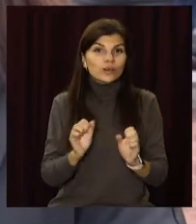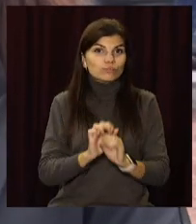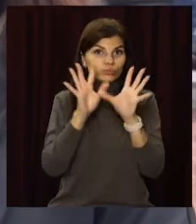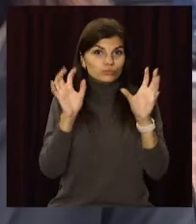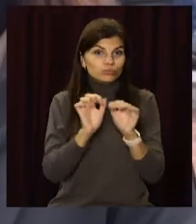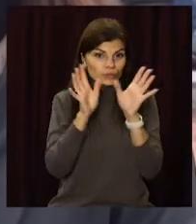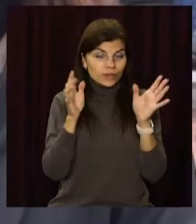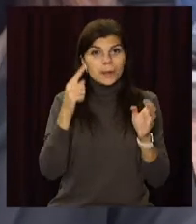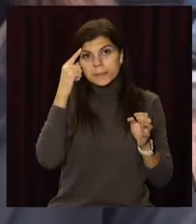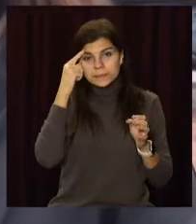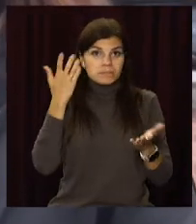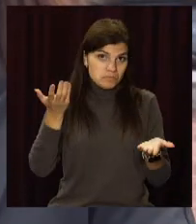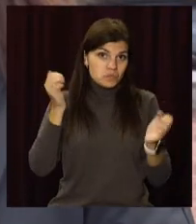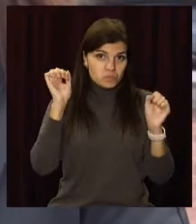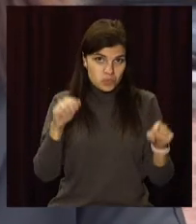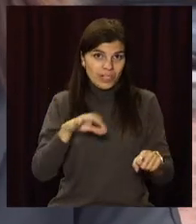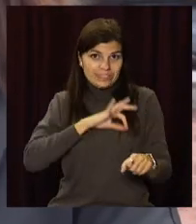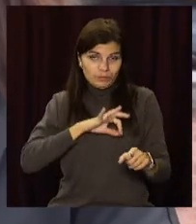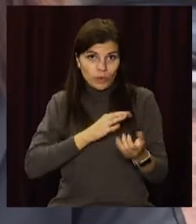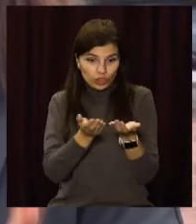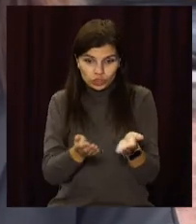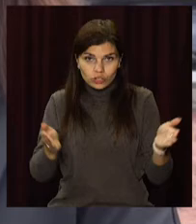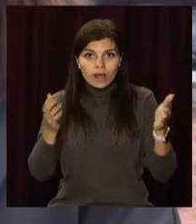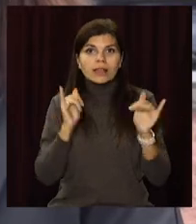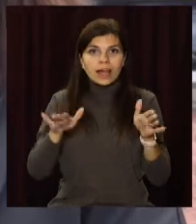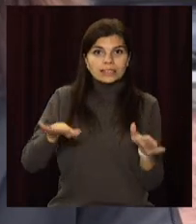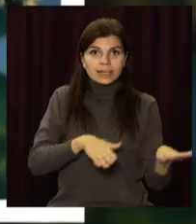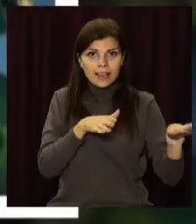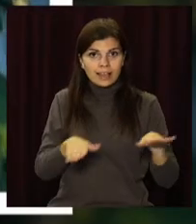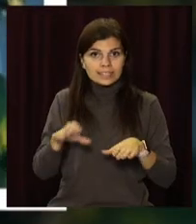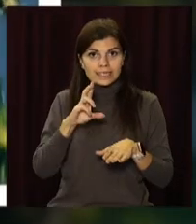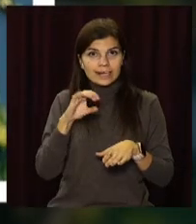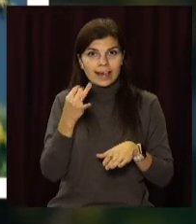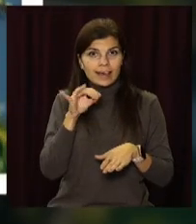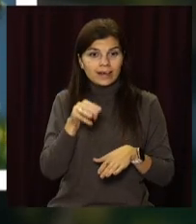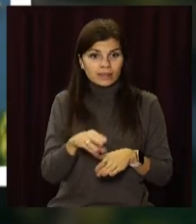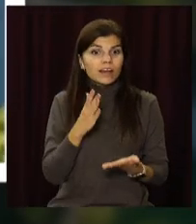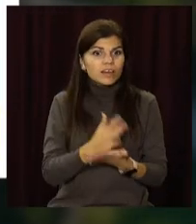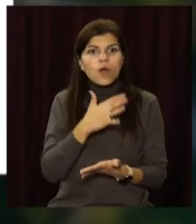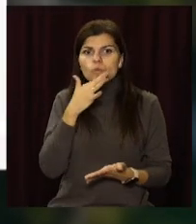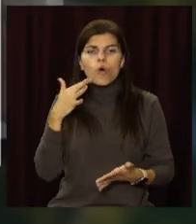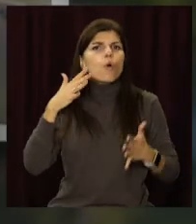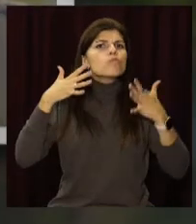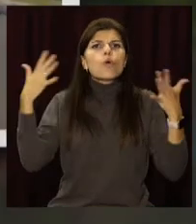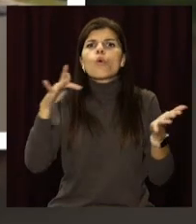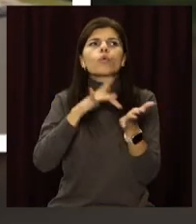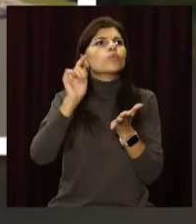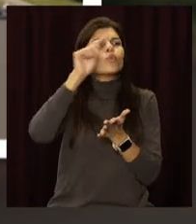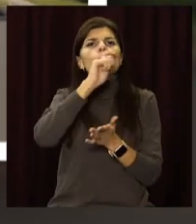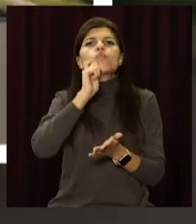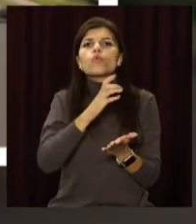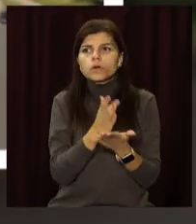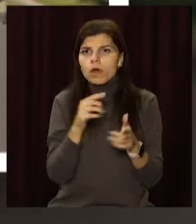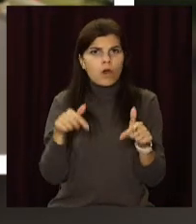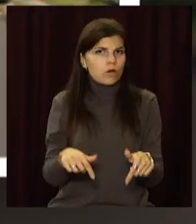фонтану натолкнула на ідею її використовувати як чашу скейт-парку. Скейт-парки є в багатьох великих містах України. Тепер